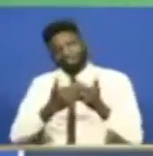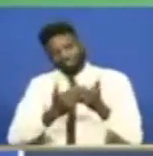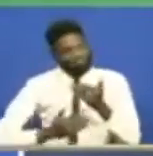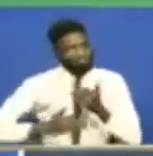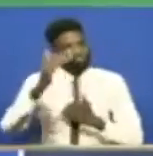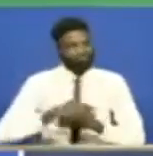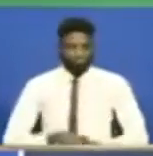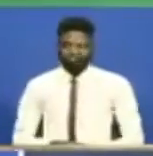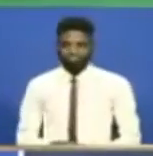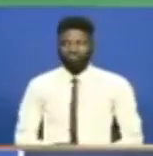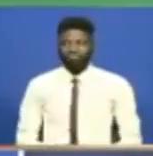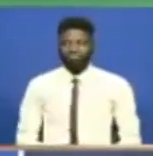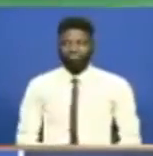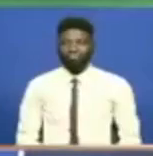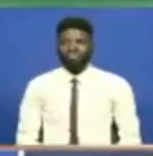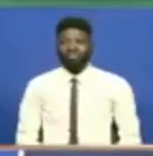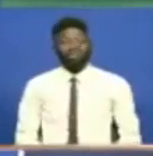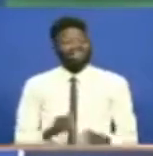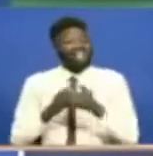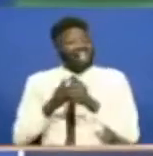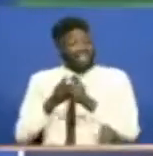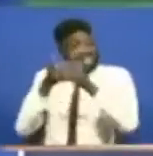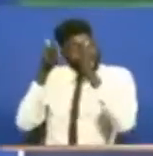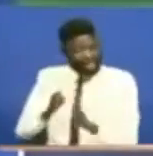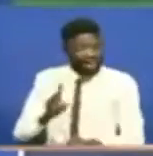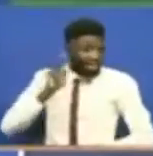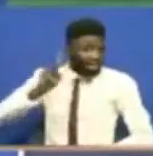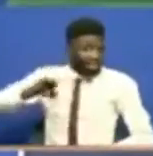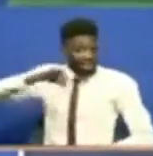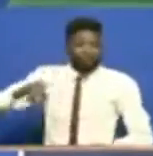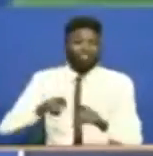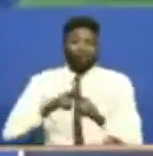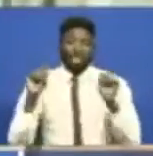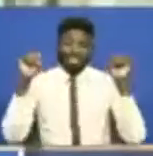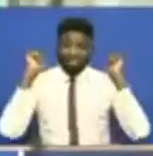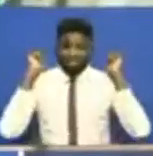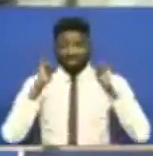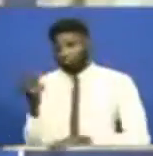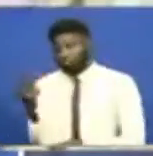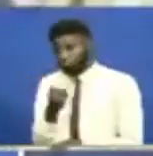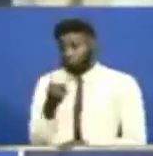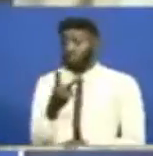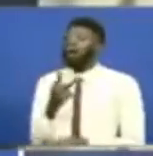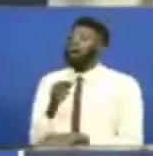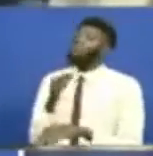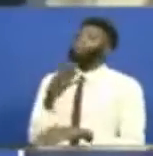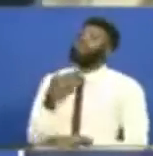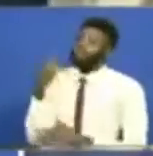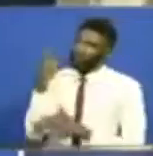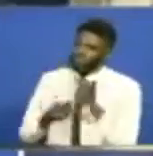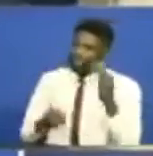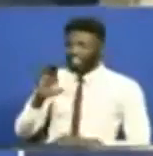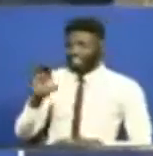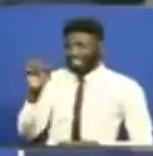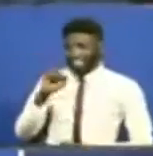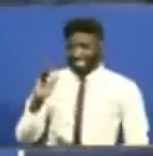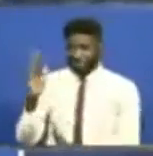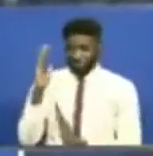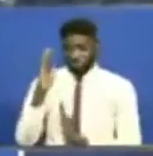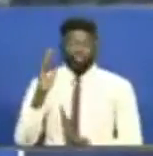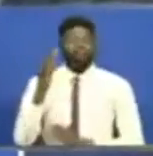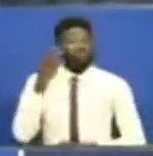kamili. Viongozi wa kaunti ya Kisii na kaunti ya Nyamira wanataka waziri wa usalama wa kitaifa Dr. Fred Matiang’i